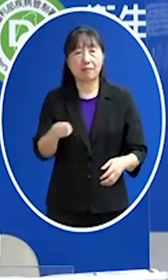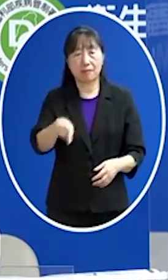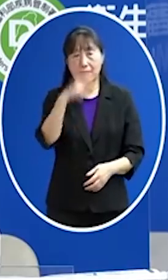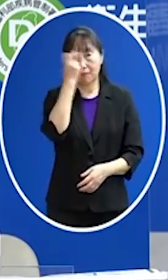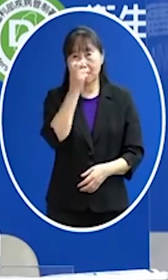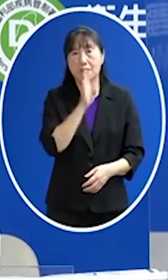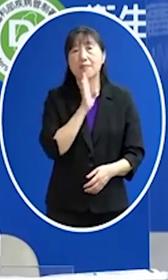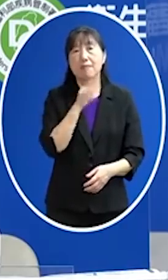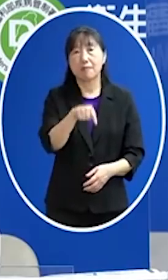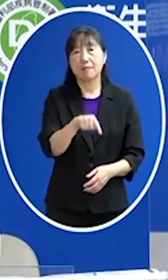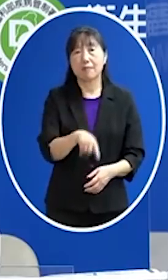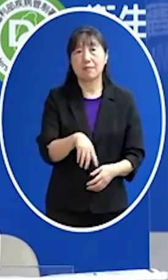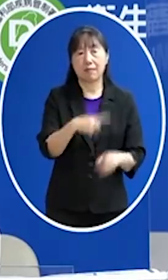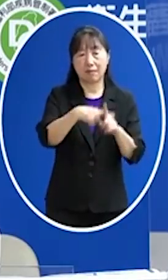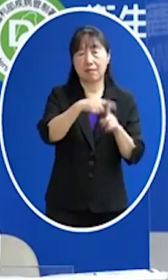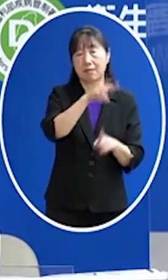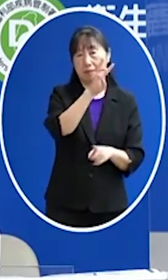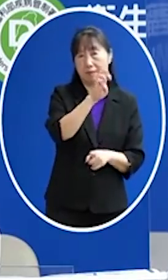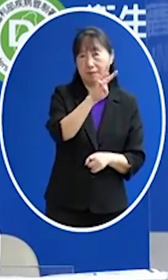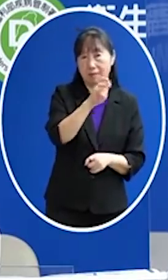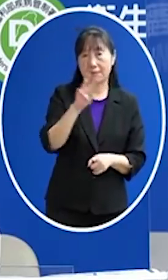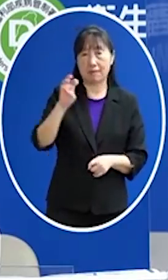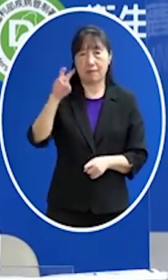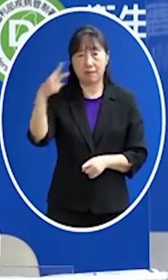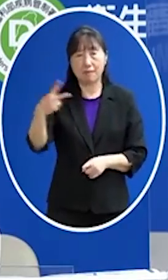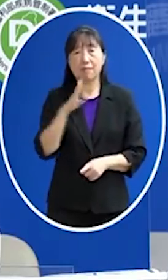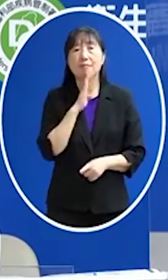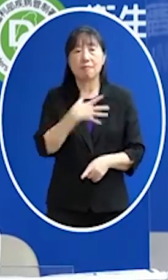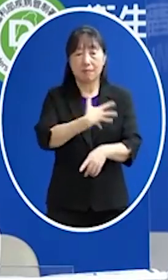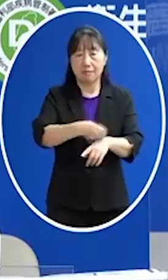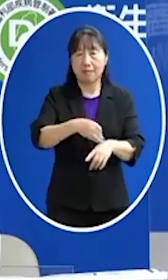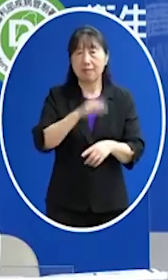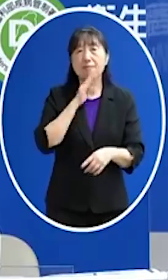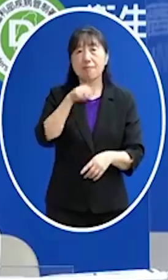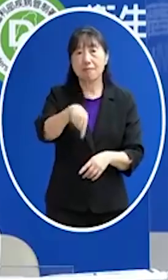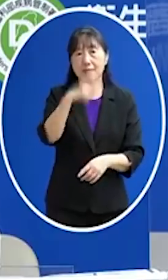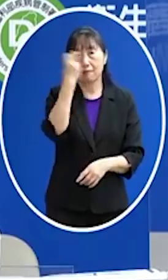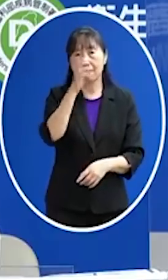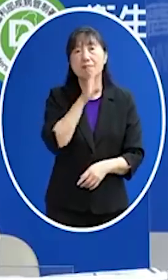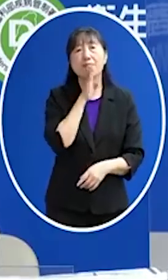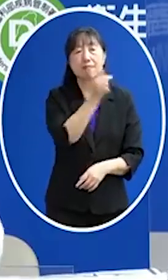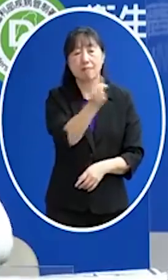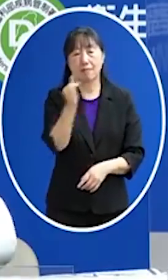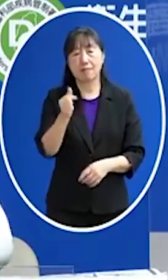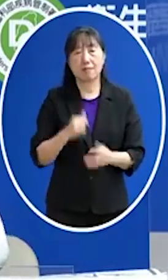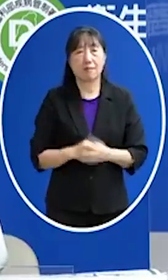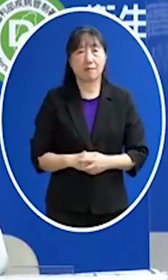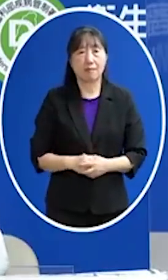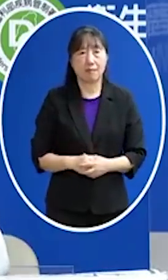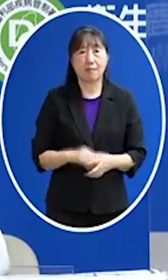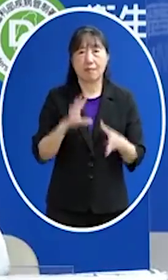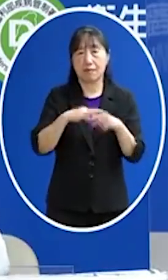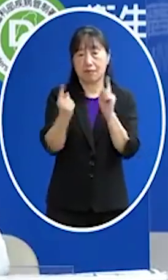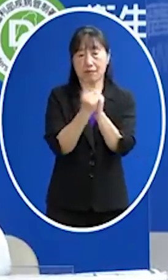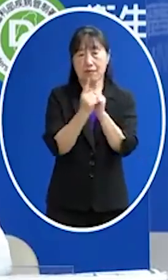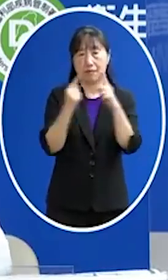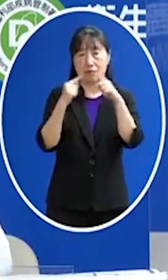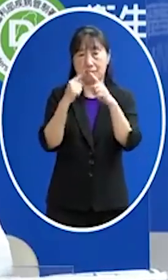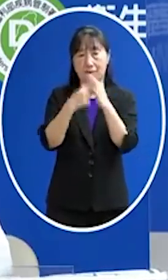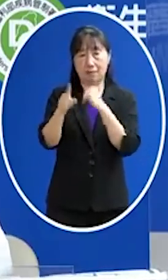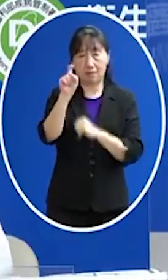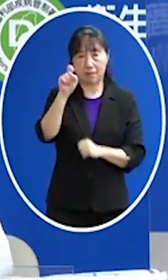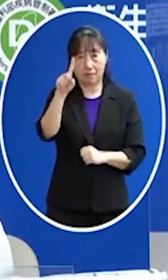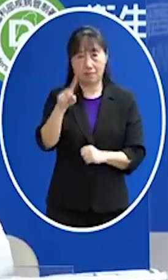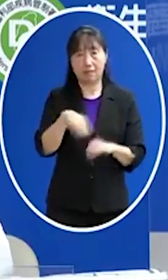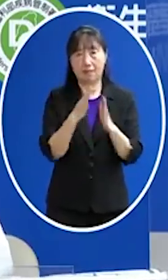的 CT 值分别33、32，血清抗体 IgM、IgG 皆为阳性，那接触的11人列